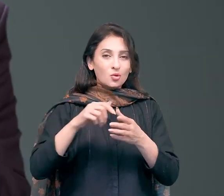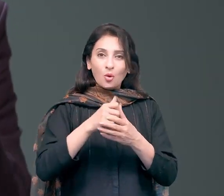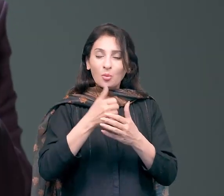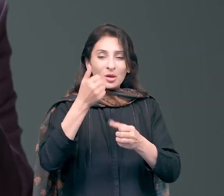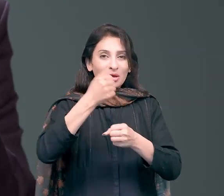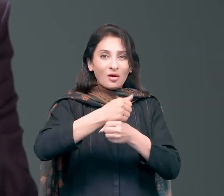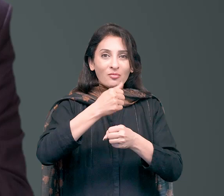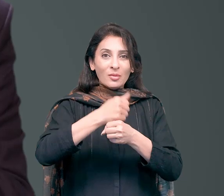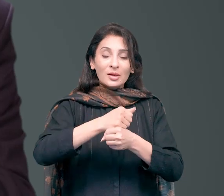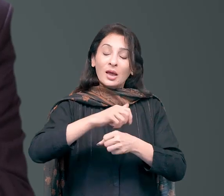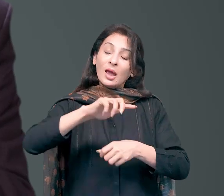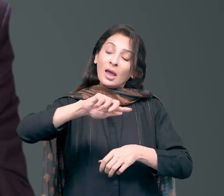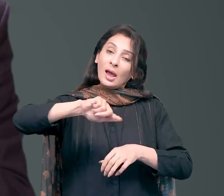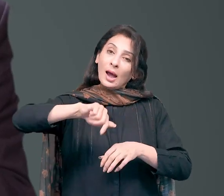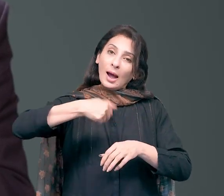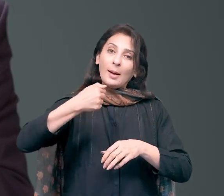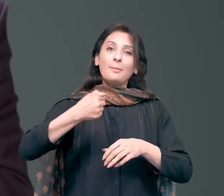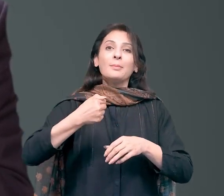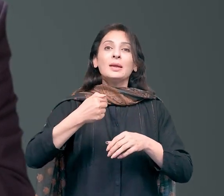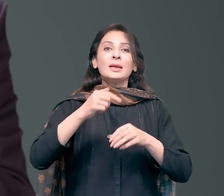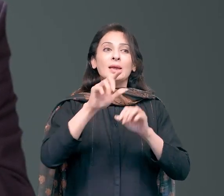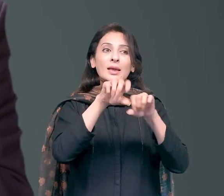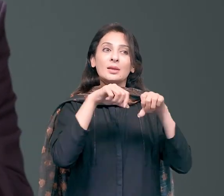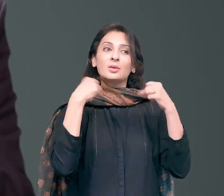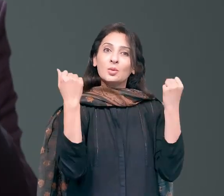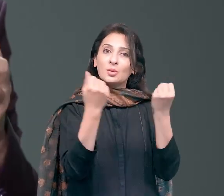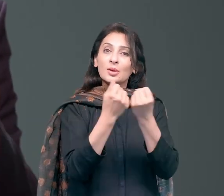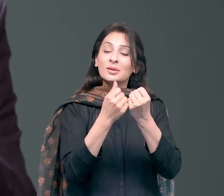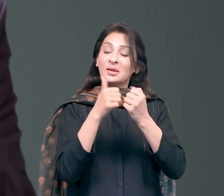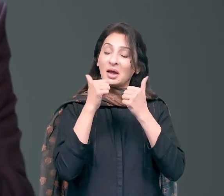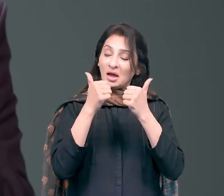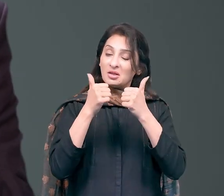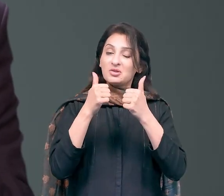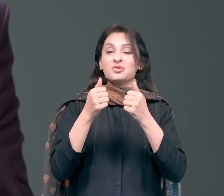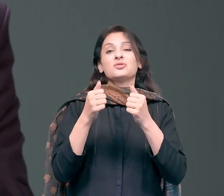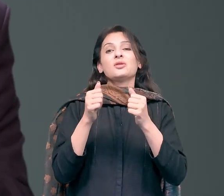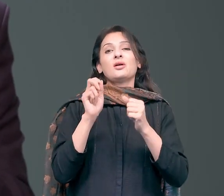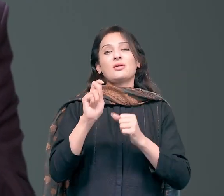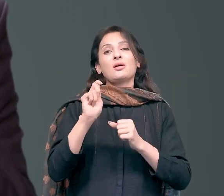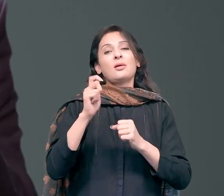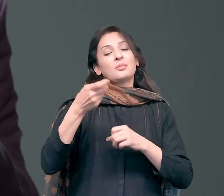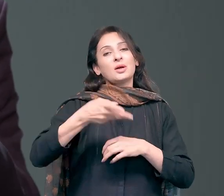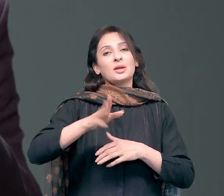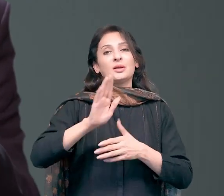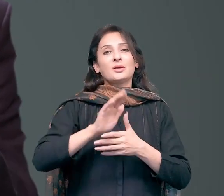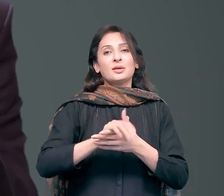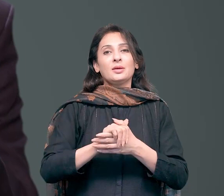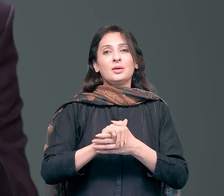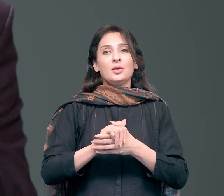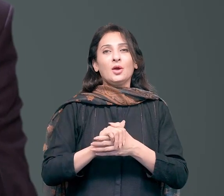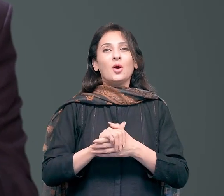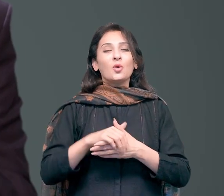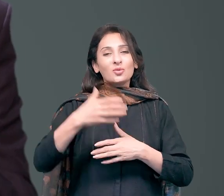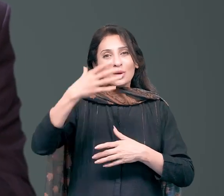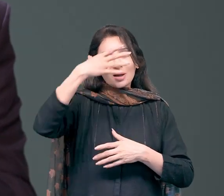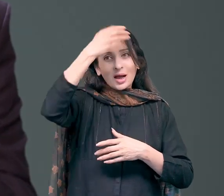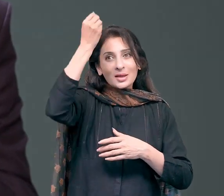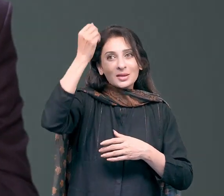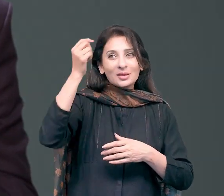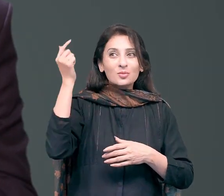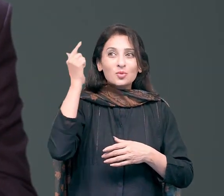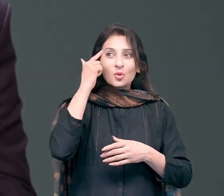گی۔ اس وقت قائد اعظم کی کوشش تھی کہ کولیشن گورنمنٹس بن جائیں، لیکن کانگریس چونکہ پہلی